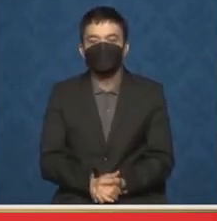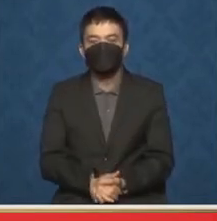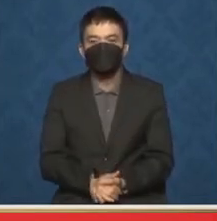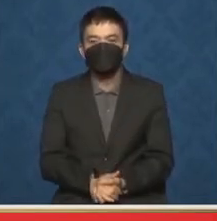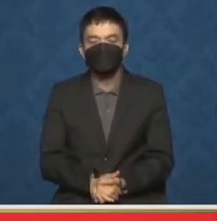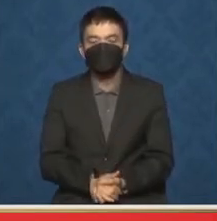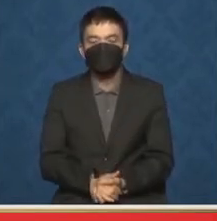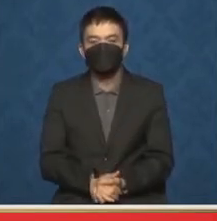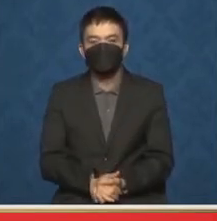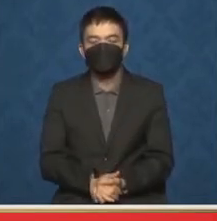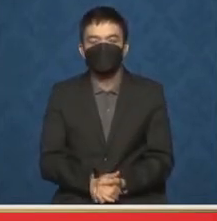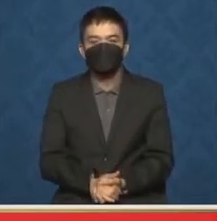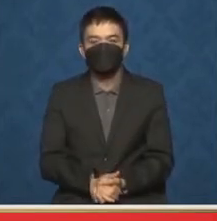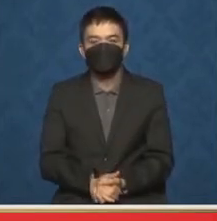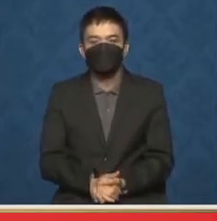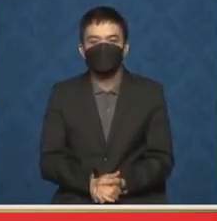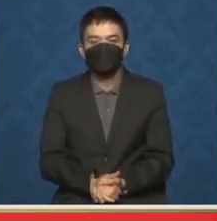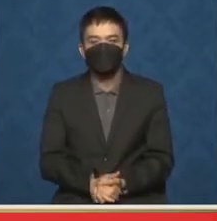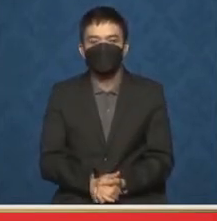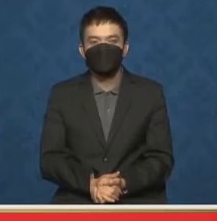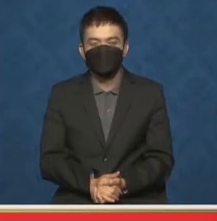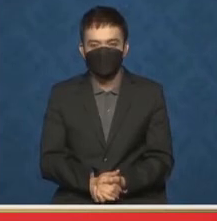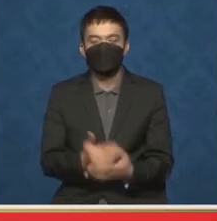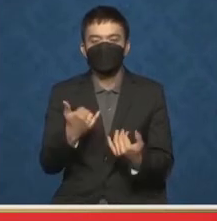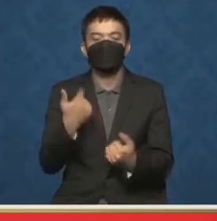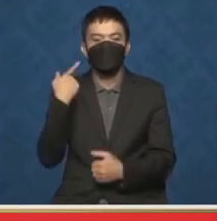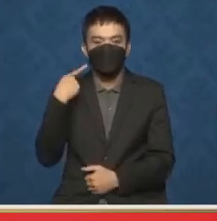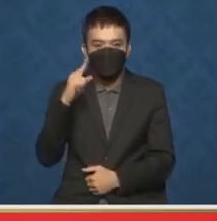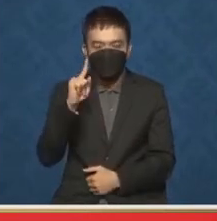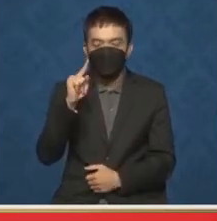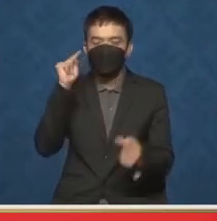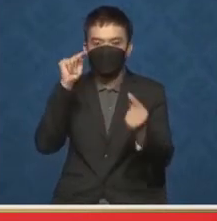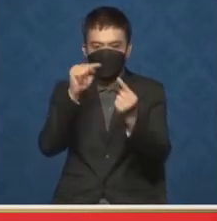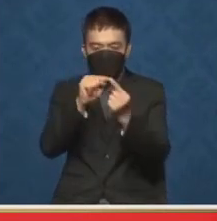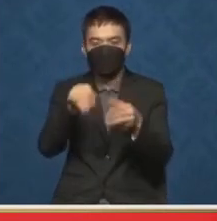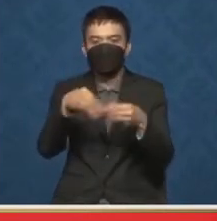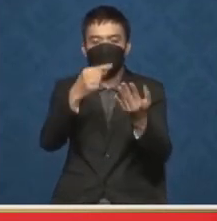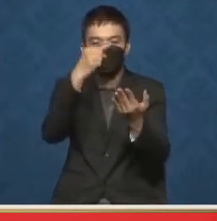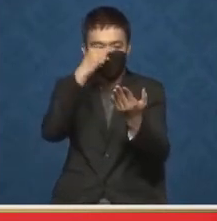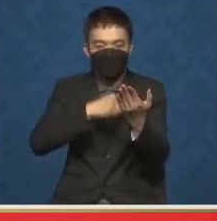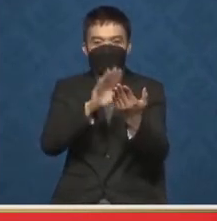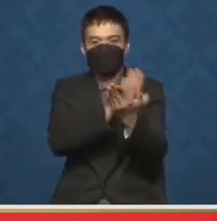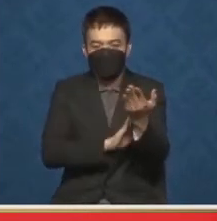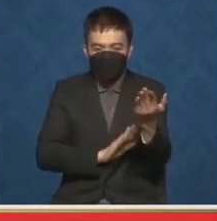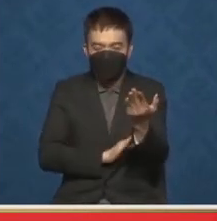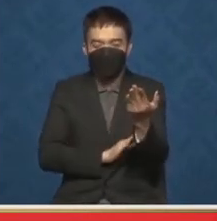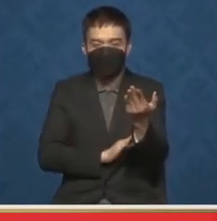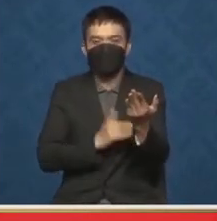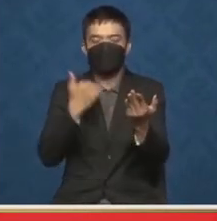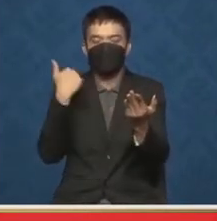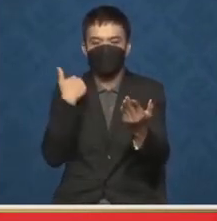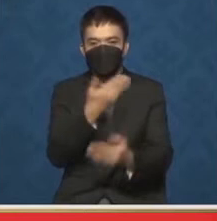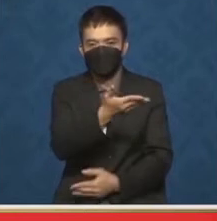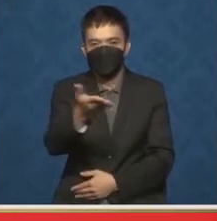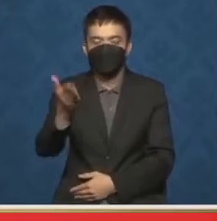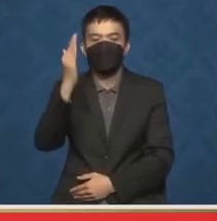ทั้สองสิ่งเป็นเรื่องสอดครองกผลประยชประเทศชตอย่ยิ่งท่านคงจะทราบนะครับว